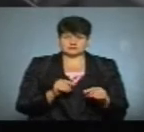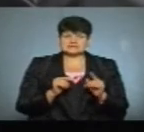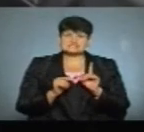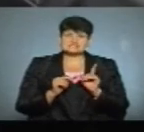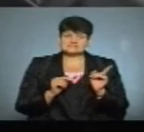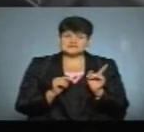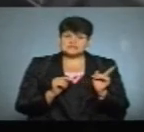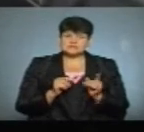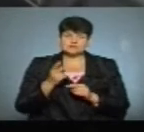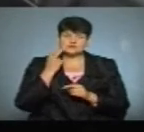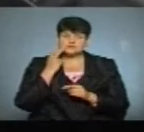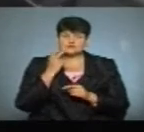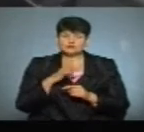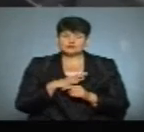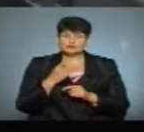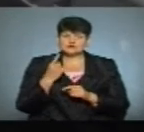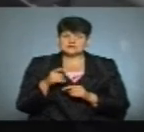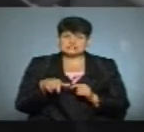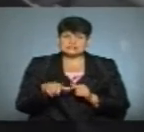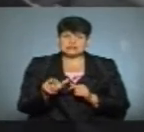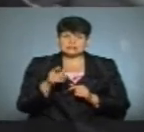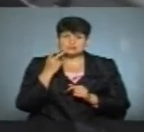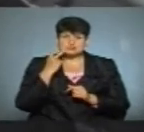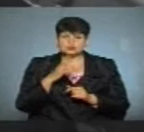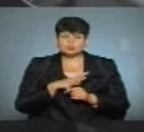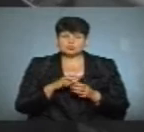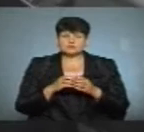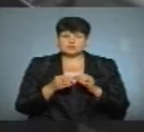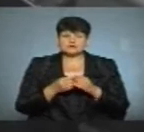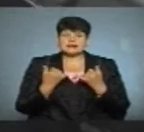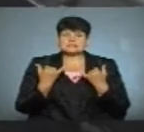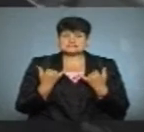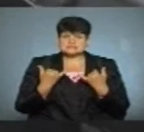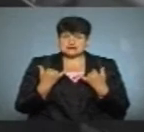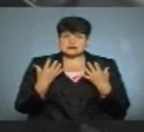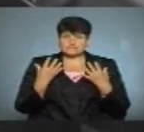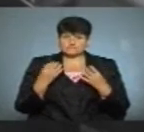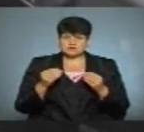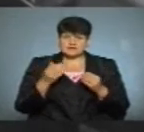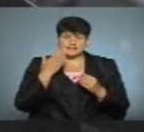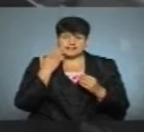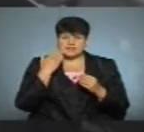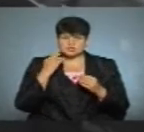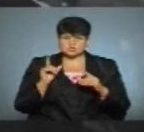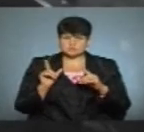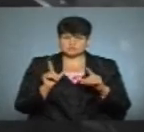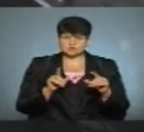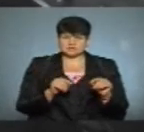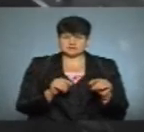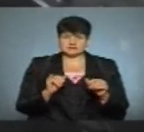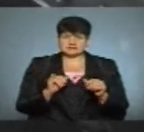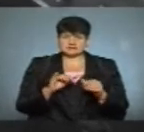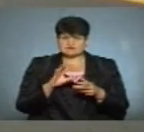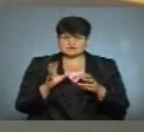постійно було один ряд і були постійні пробки. А зараз вже легше проїхати і